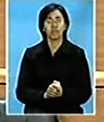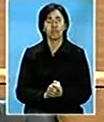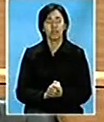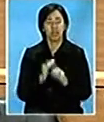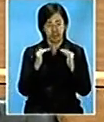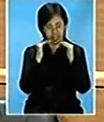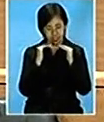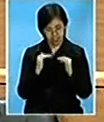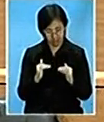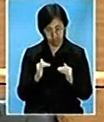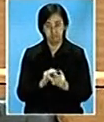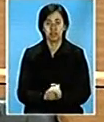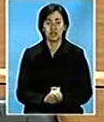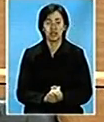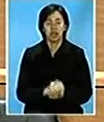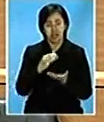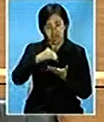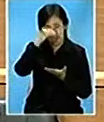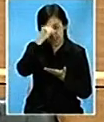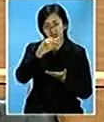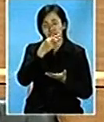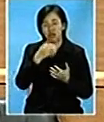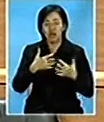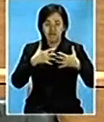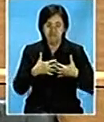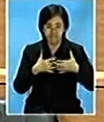ต่อมาคือเรื่องของอาชีวศึกษานะครับท่าน